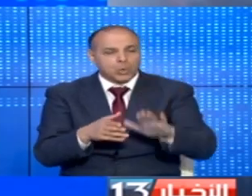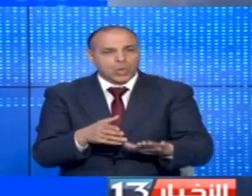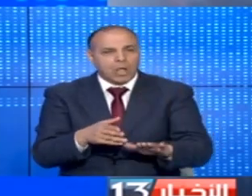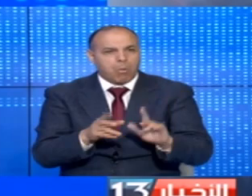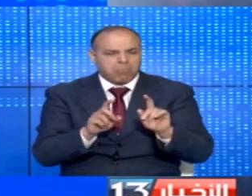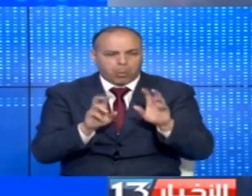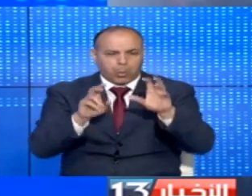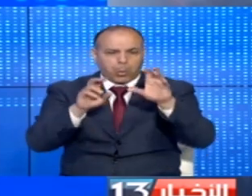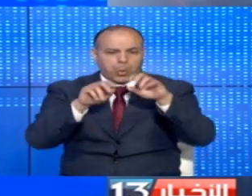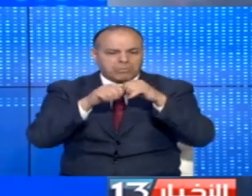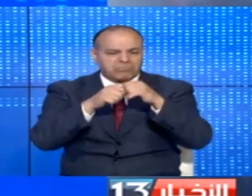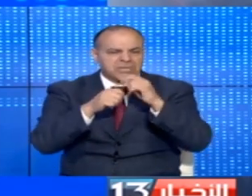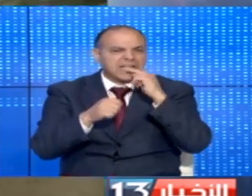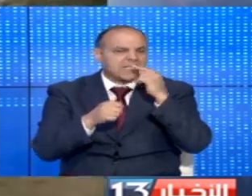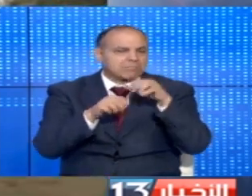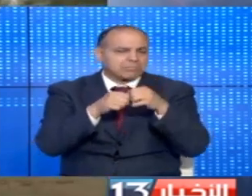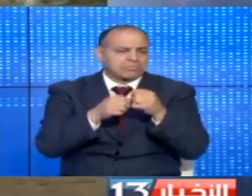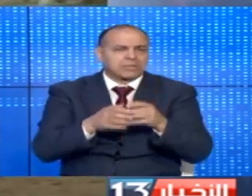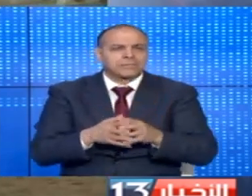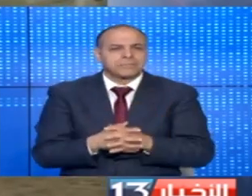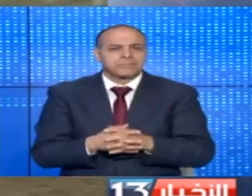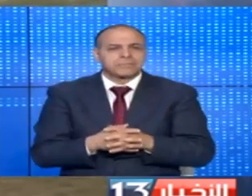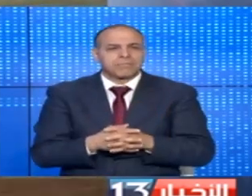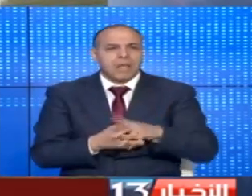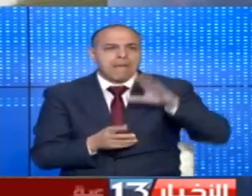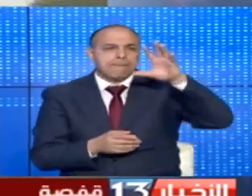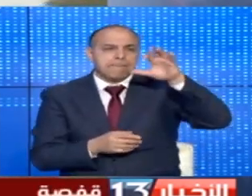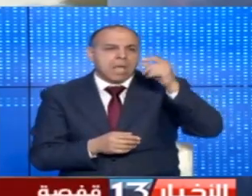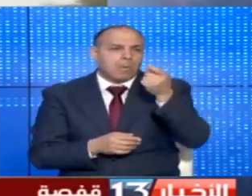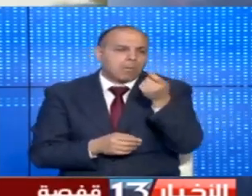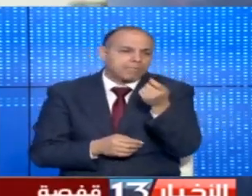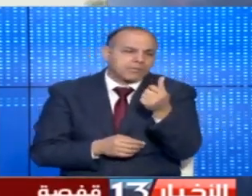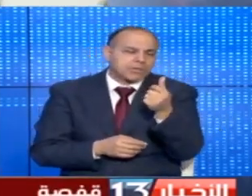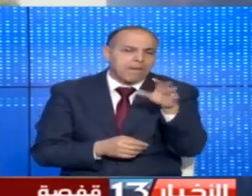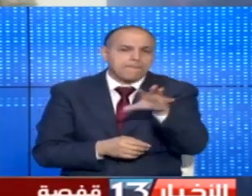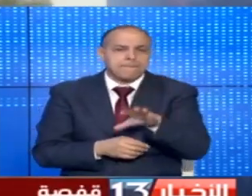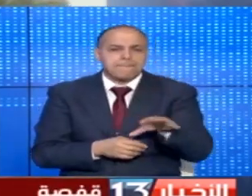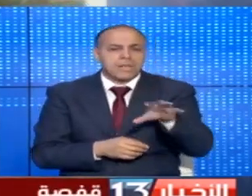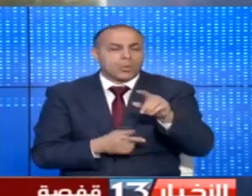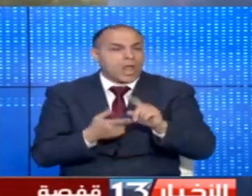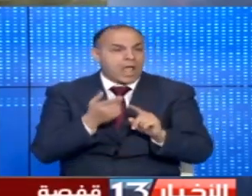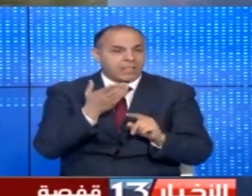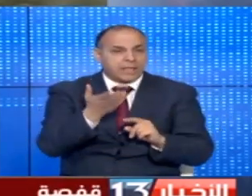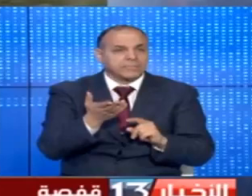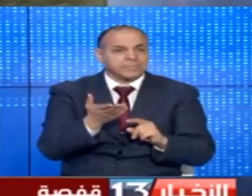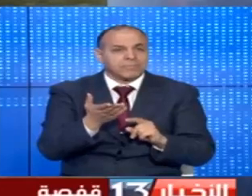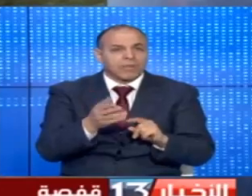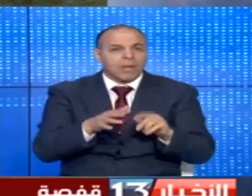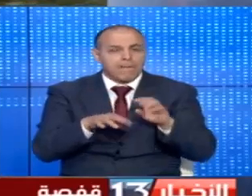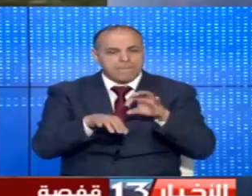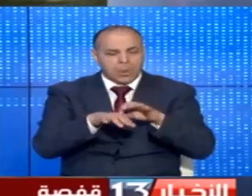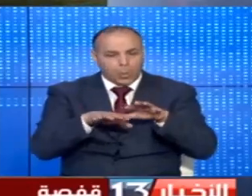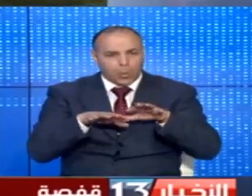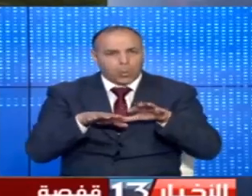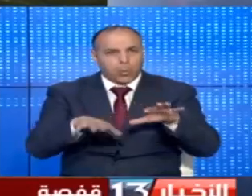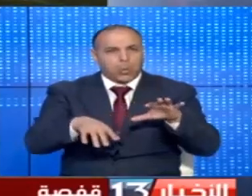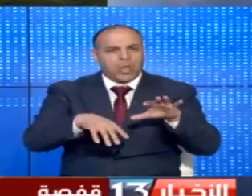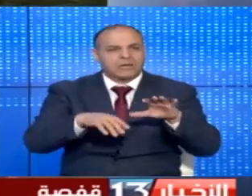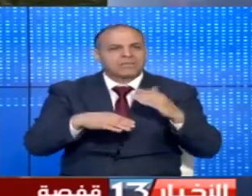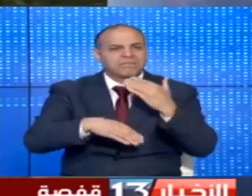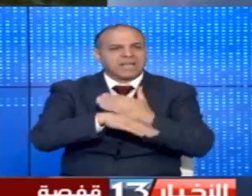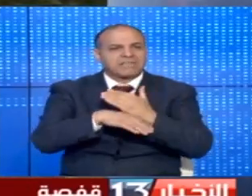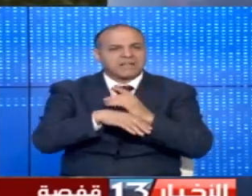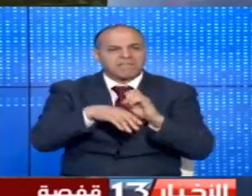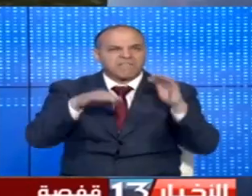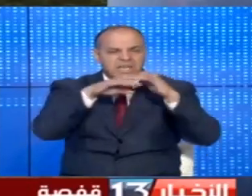حشرات ندره المياه بواحد في منطقه لا لا وتفشي مرض الخنفساء الليليه